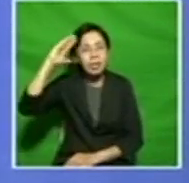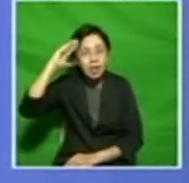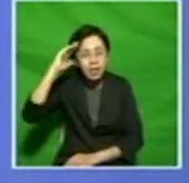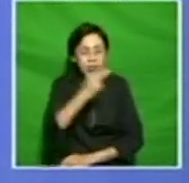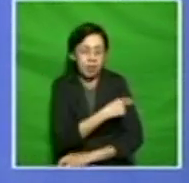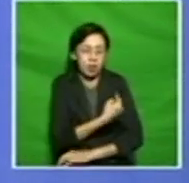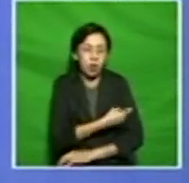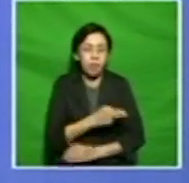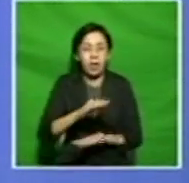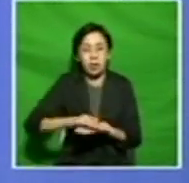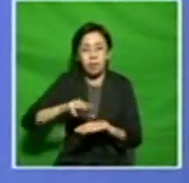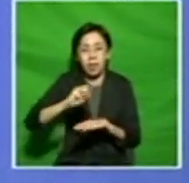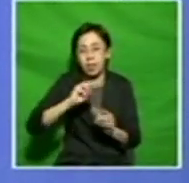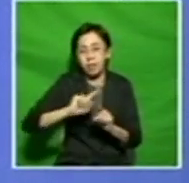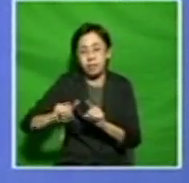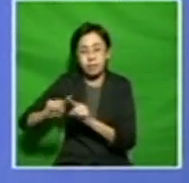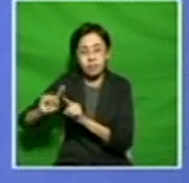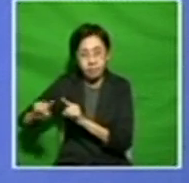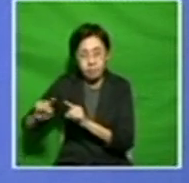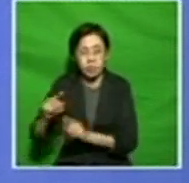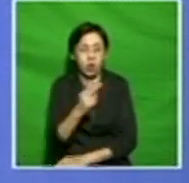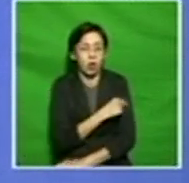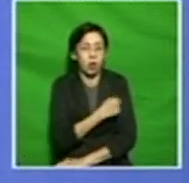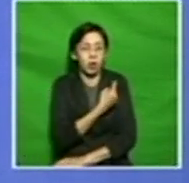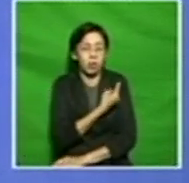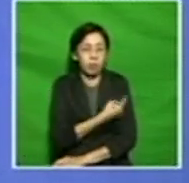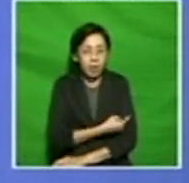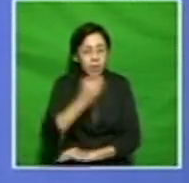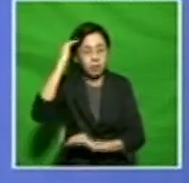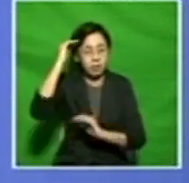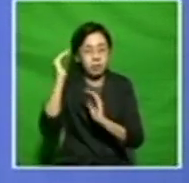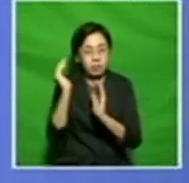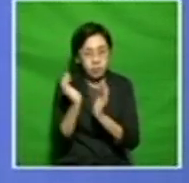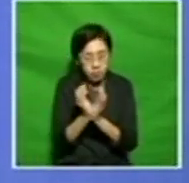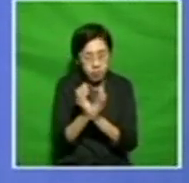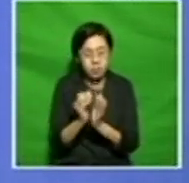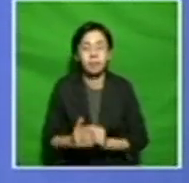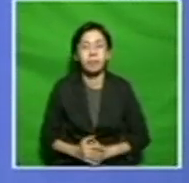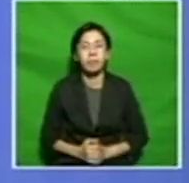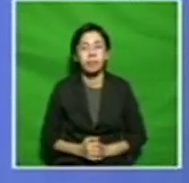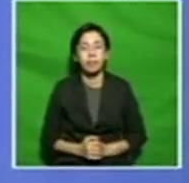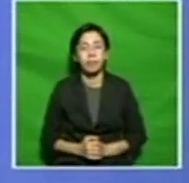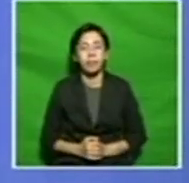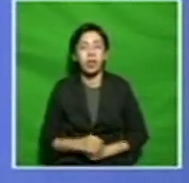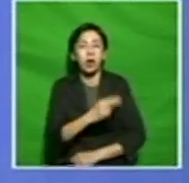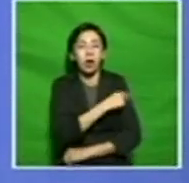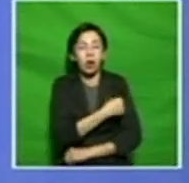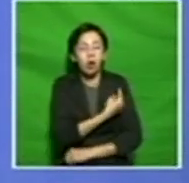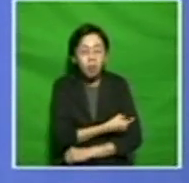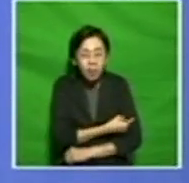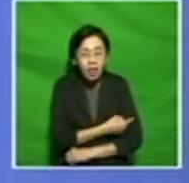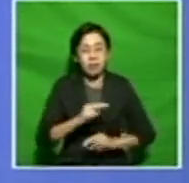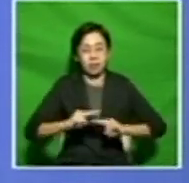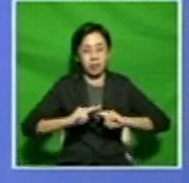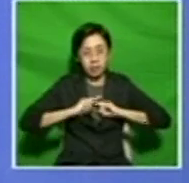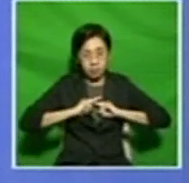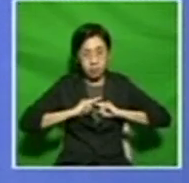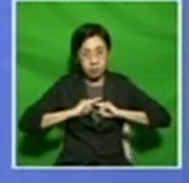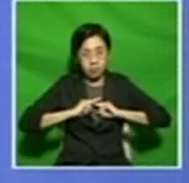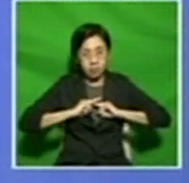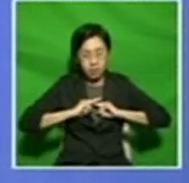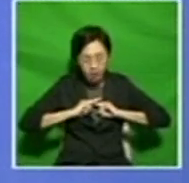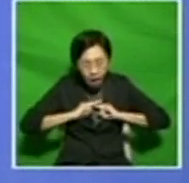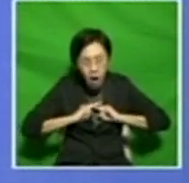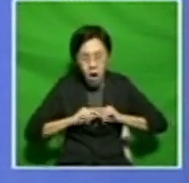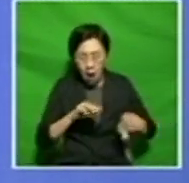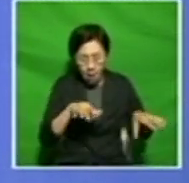ยาลัยโรงพยาบาลตำรวจแม้กระทั่งโรงพยาบาลเอกชนหลายแห่งก็